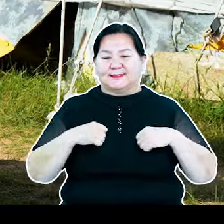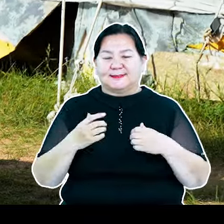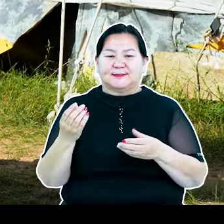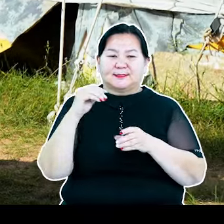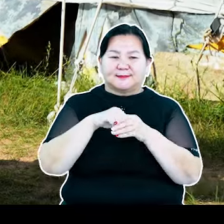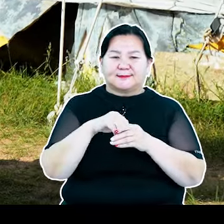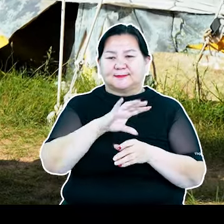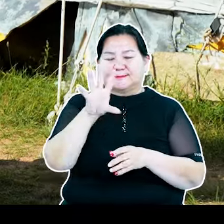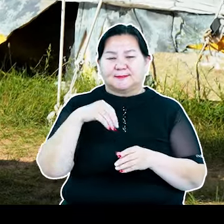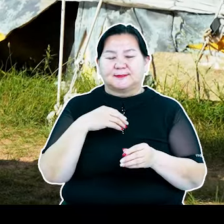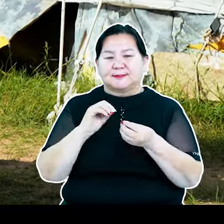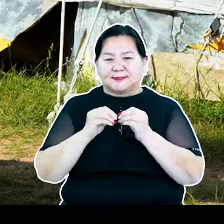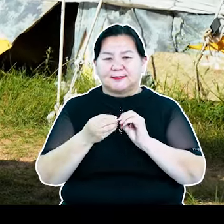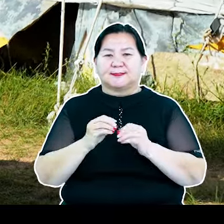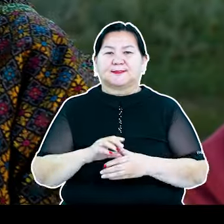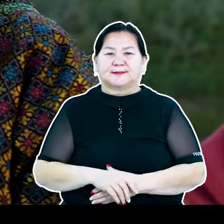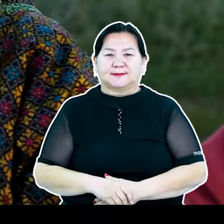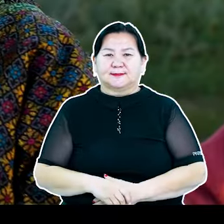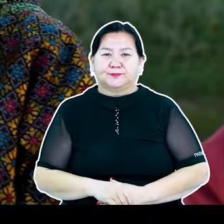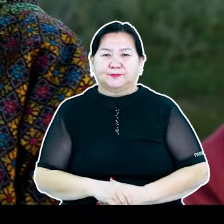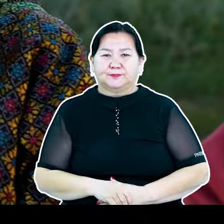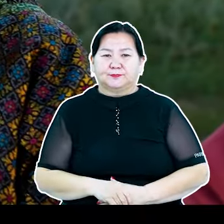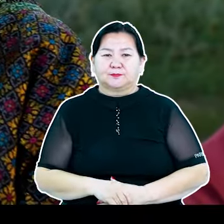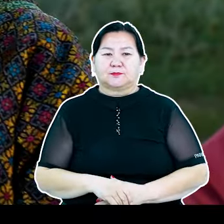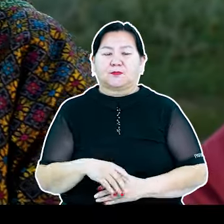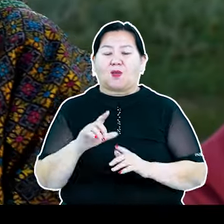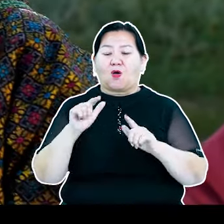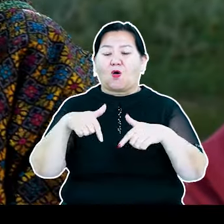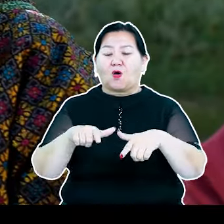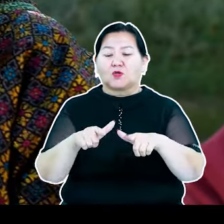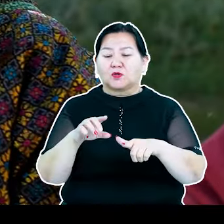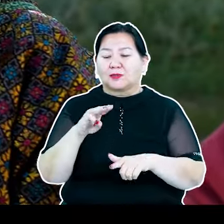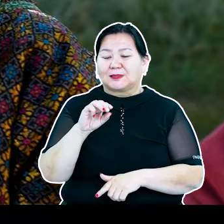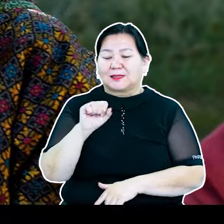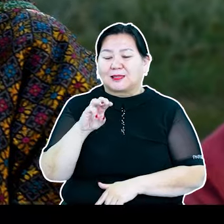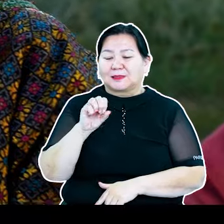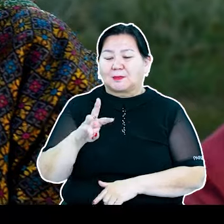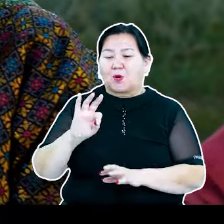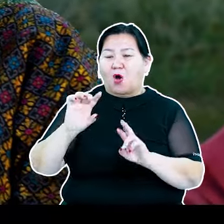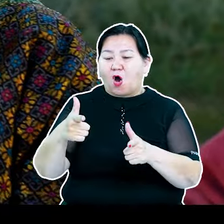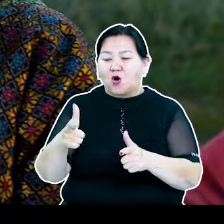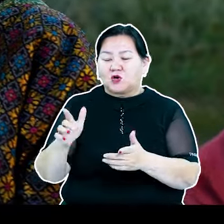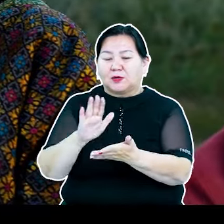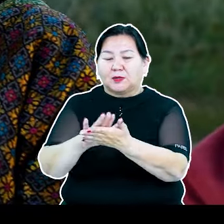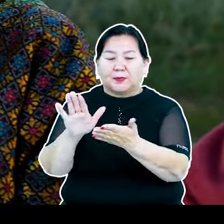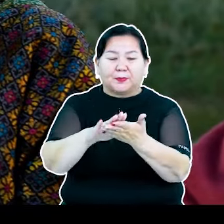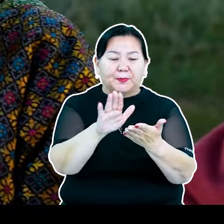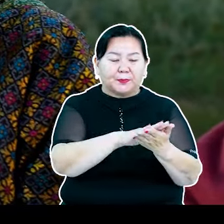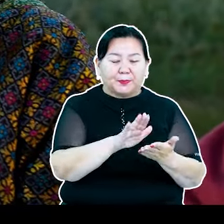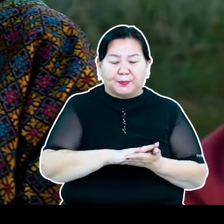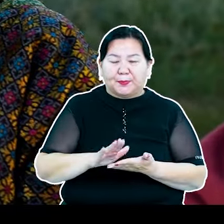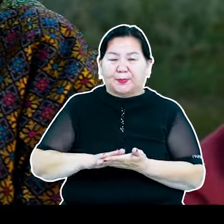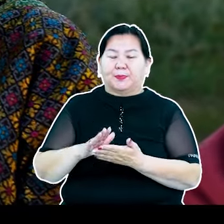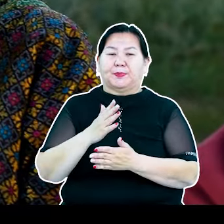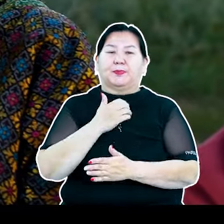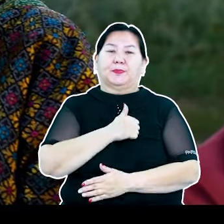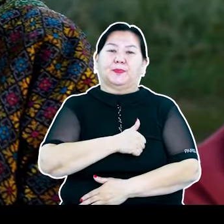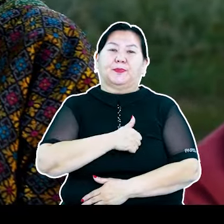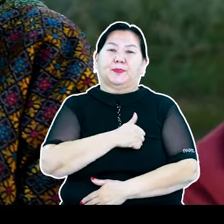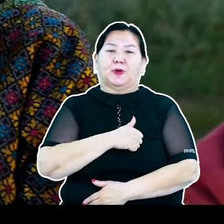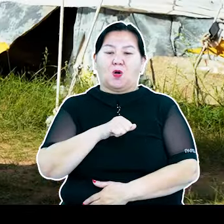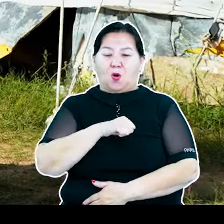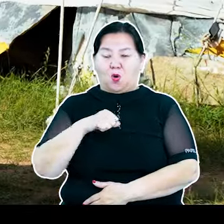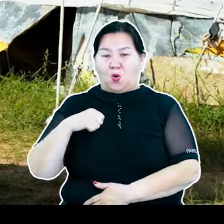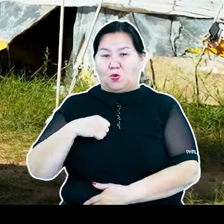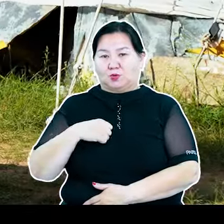иргэдийн оролцоотойгоор хийх ажил байхаа хүүхдүүд минь. Голын татмынхаа хогийн яд цэвэрлнэ гэдэг